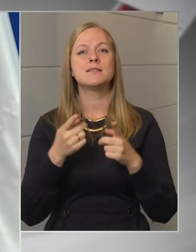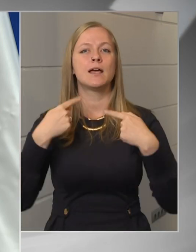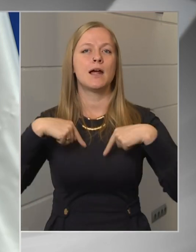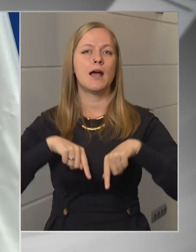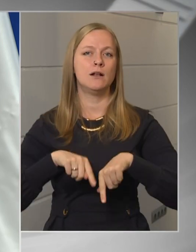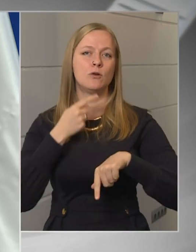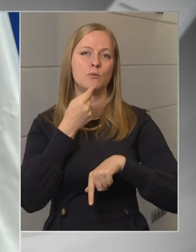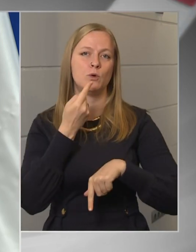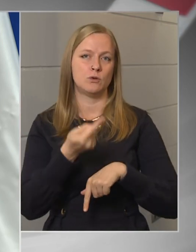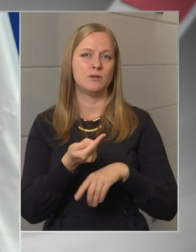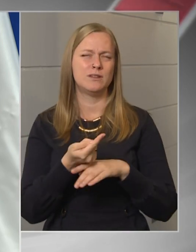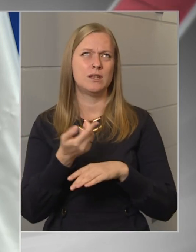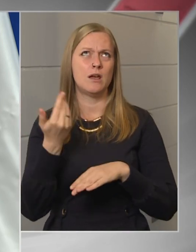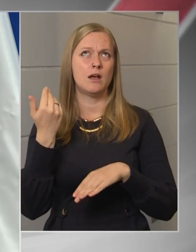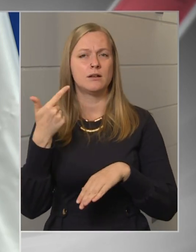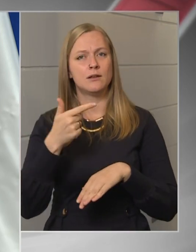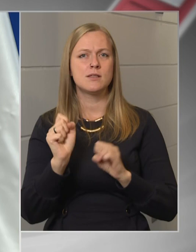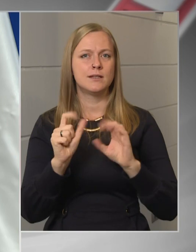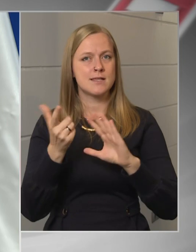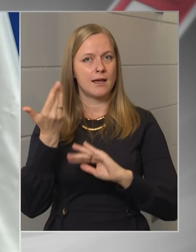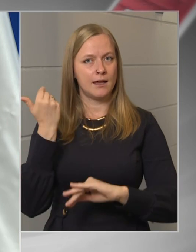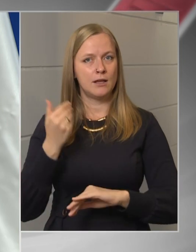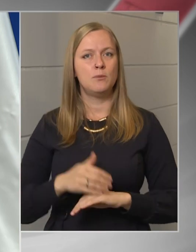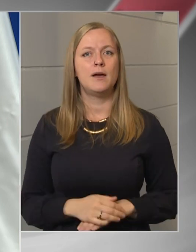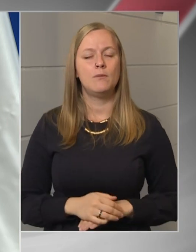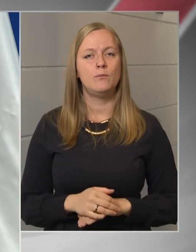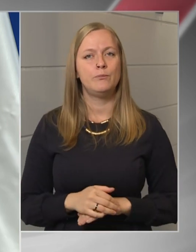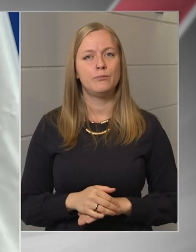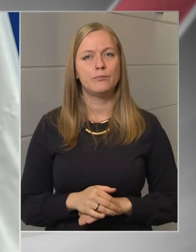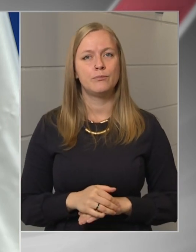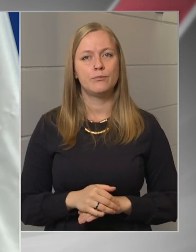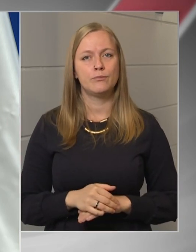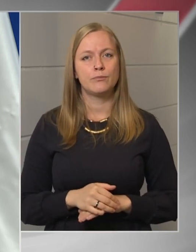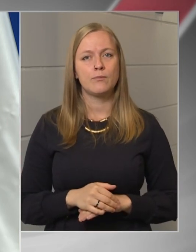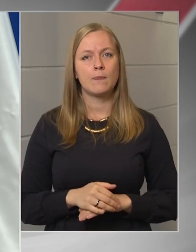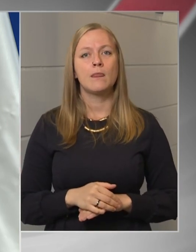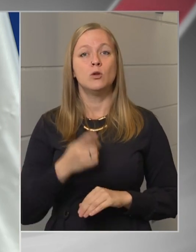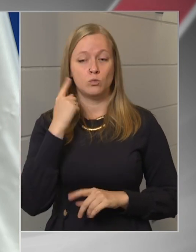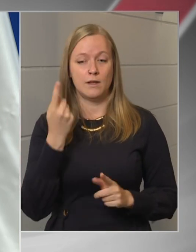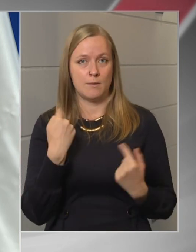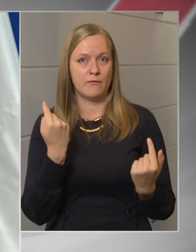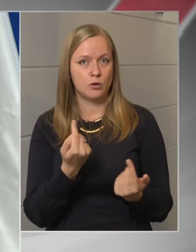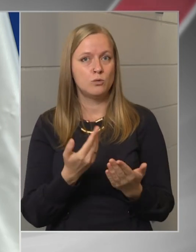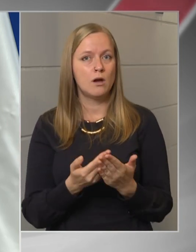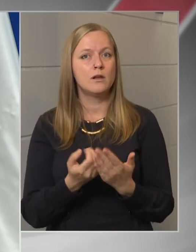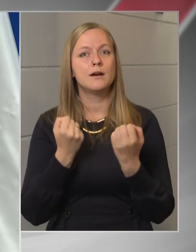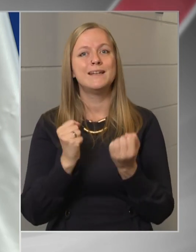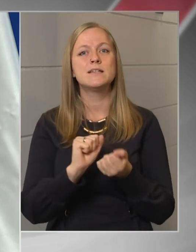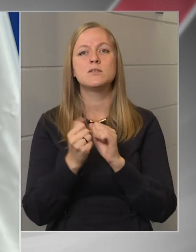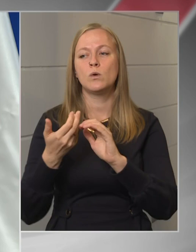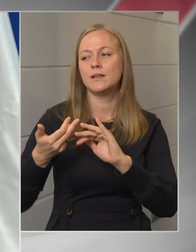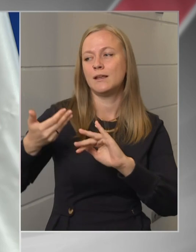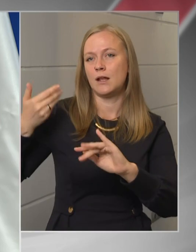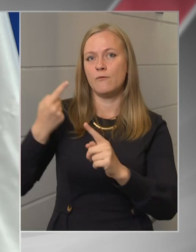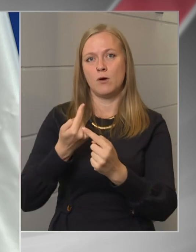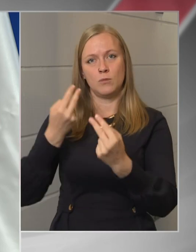mondott el 2017-ben, hogy tudatában vagyunk annak, hogy egy nehéz történel van a hátunk